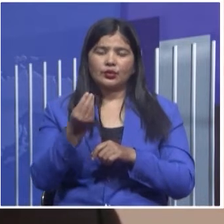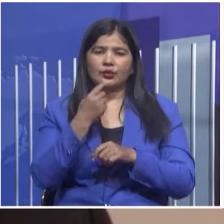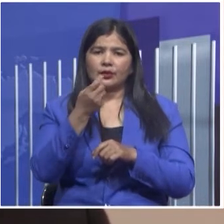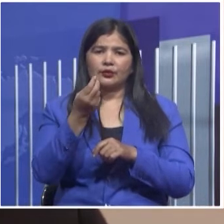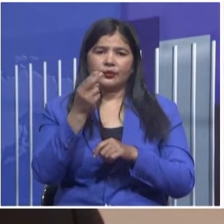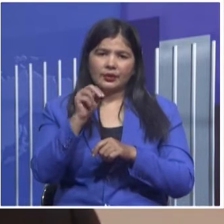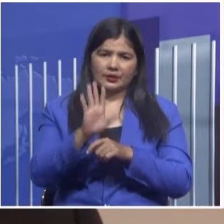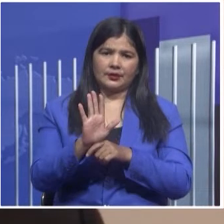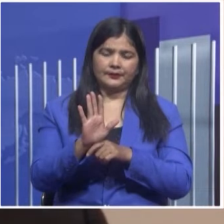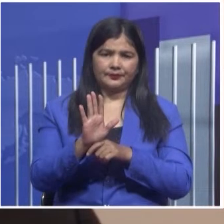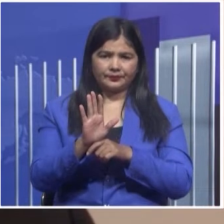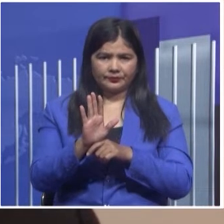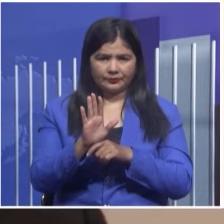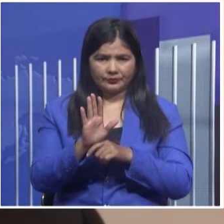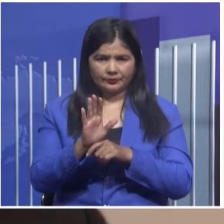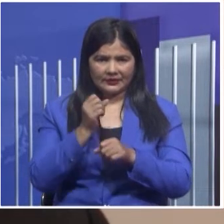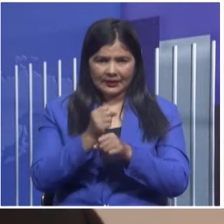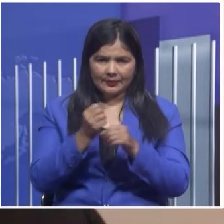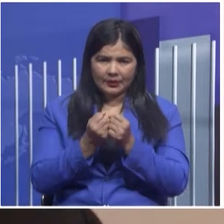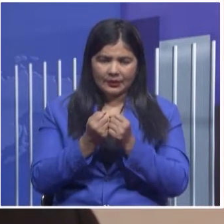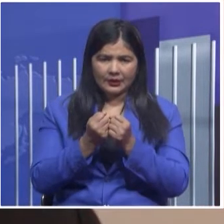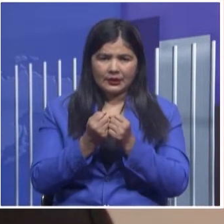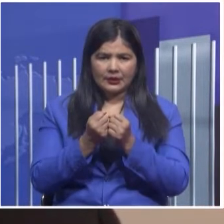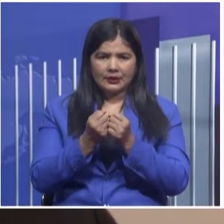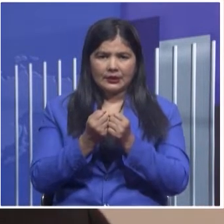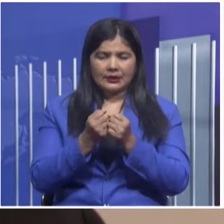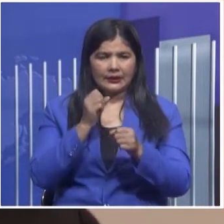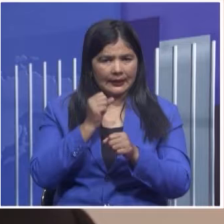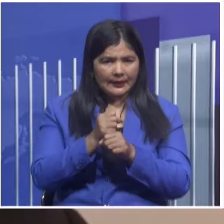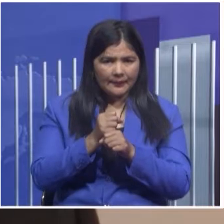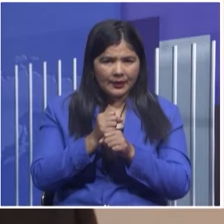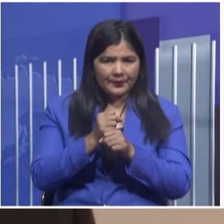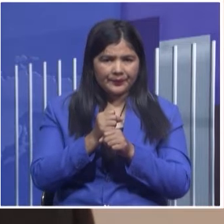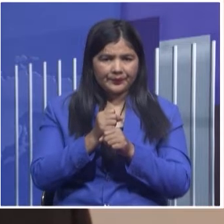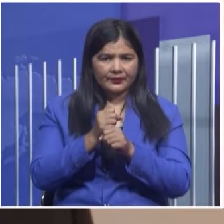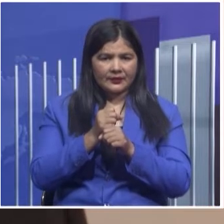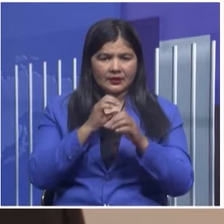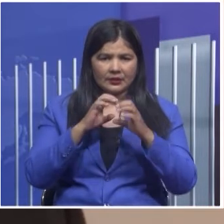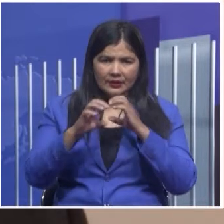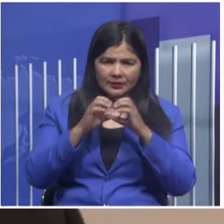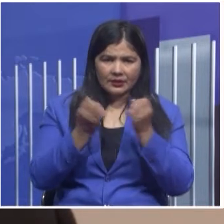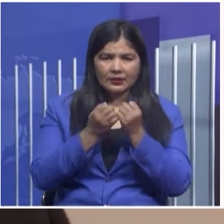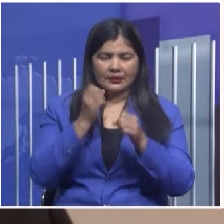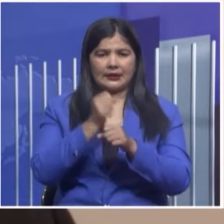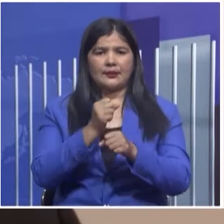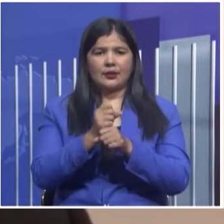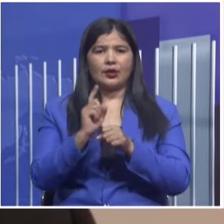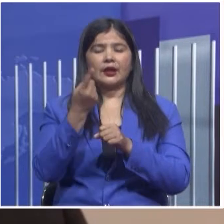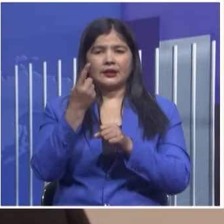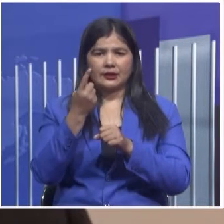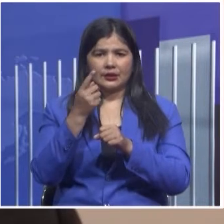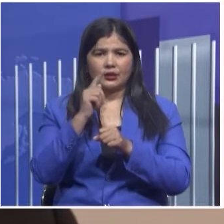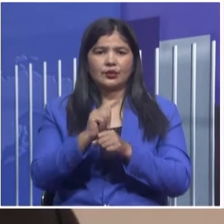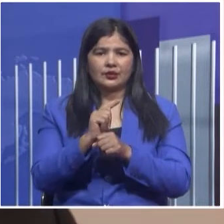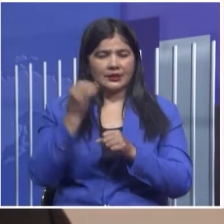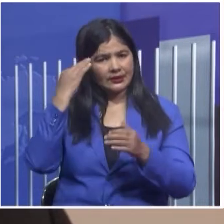भनिदिनुपर्छ। ओटी गर्ने क्रममा, डिस्चार्ज गर्ने क्रममा, अरू काउन्सिलिङ गर्ने क्रममा, तर त्योभन्दा अगाडिको प्रिभेन्सनको